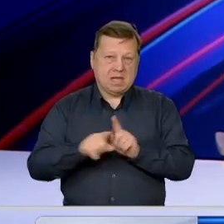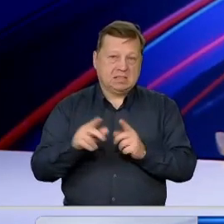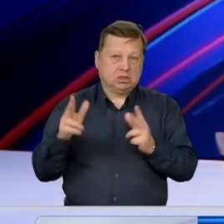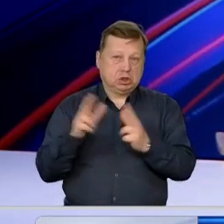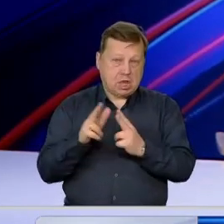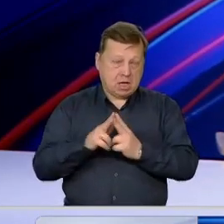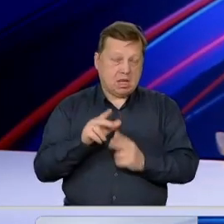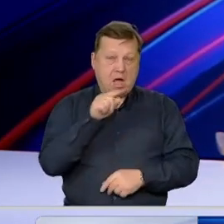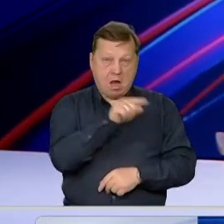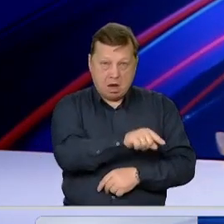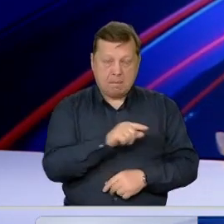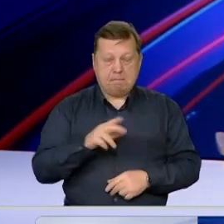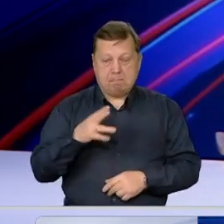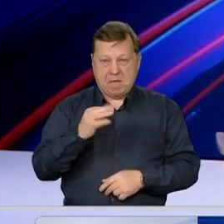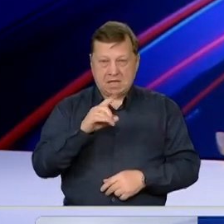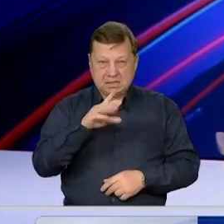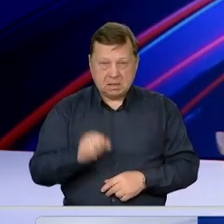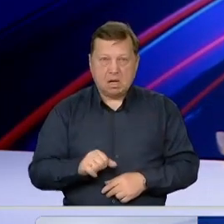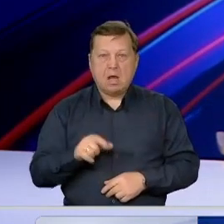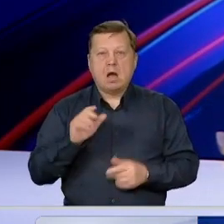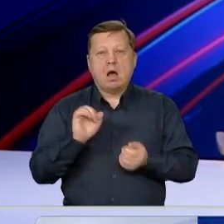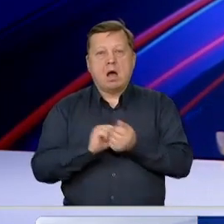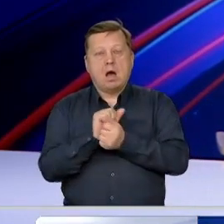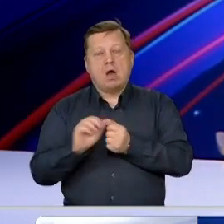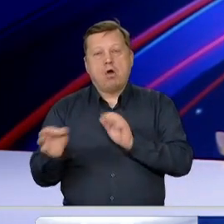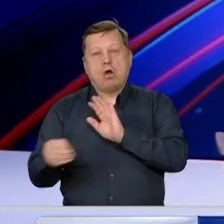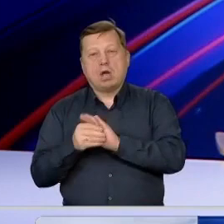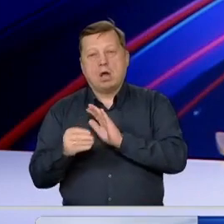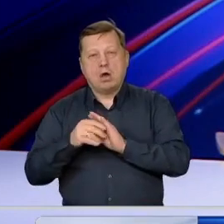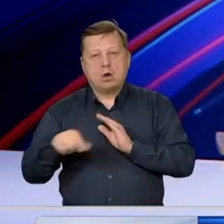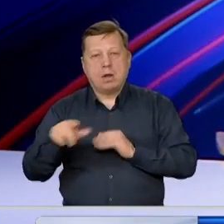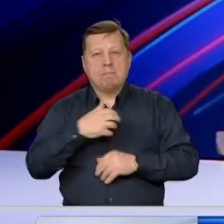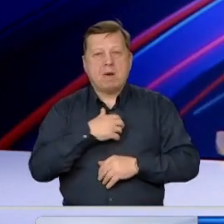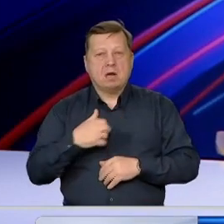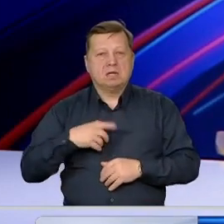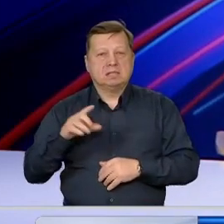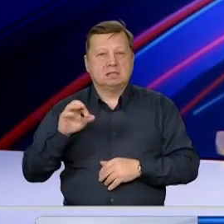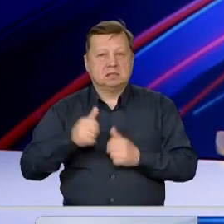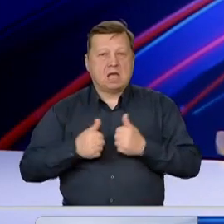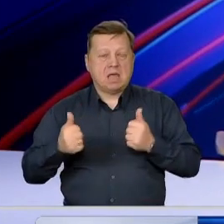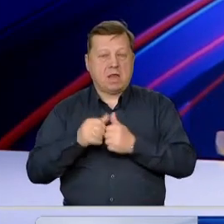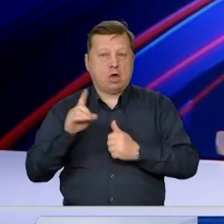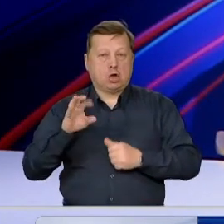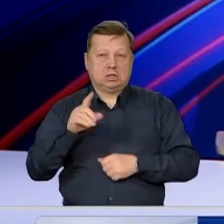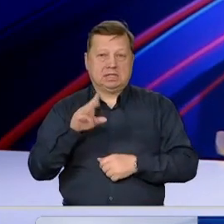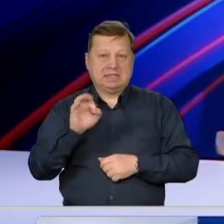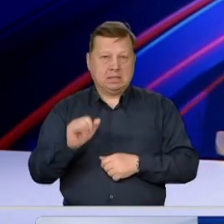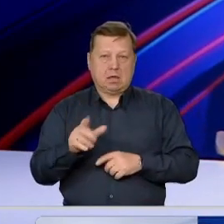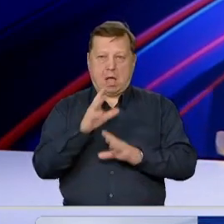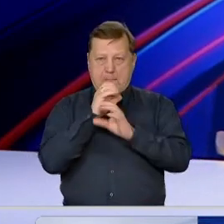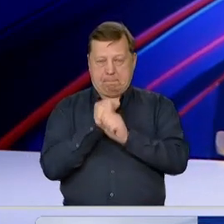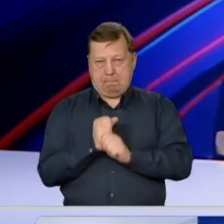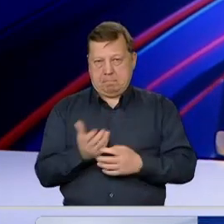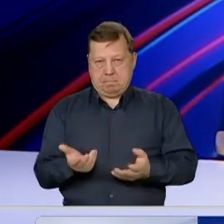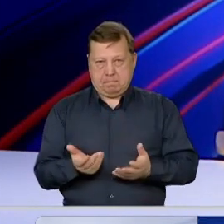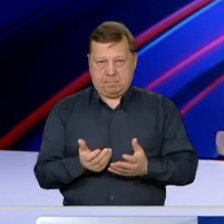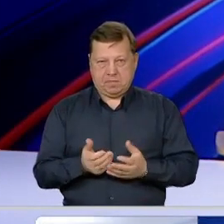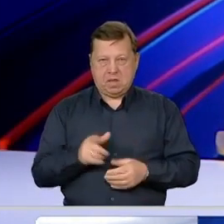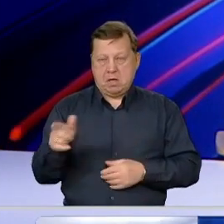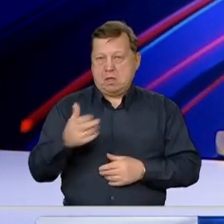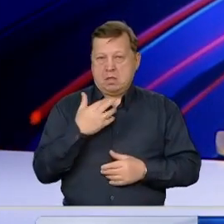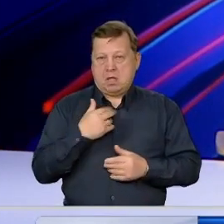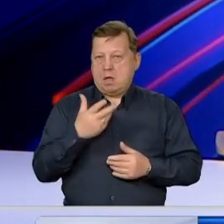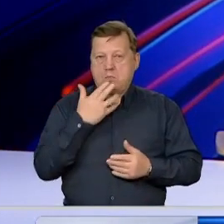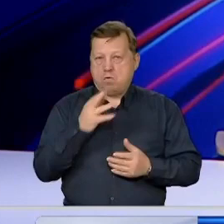atakują Mejzę, jednocześnie milczą na temat zarzutów korupcyjnych wobec marszałka Senatu Tomasza Grodzkiego, a senatorowie opozycji nie głosują w